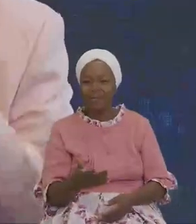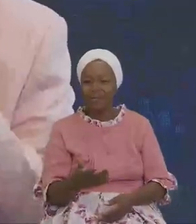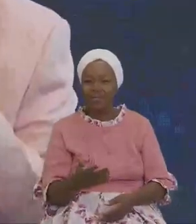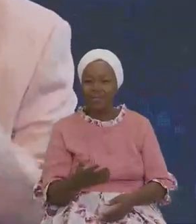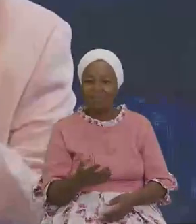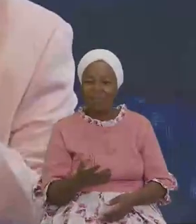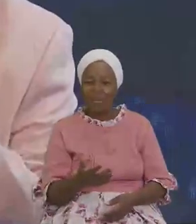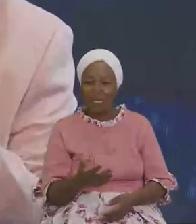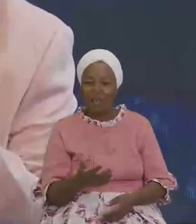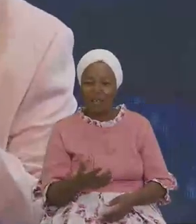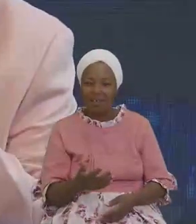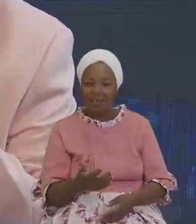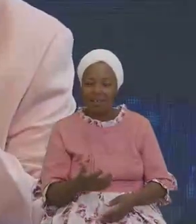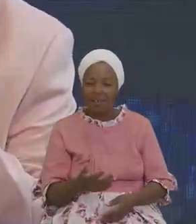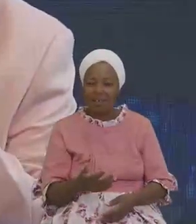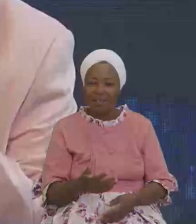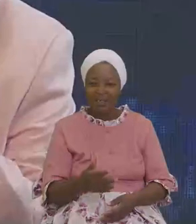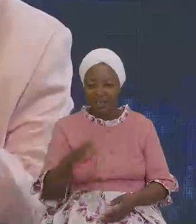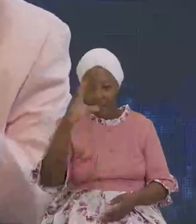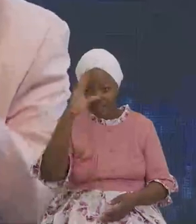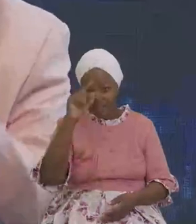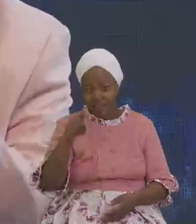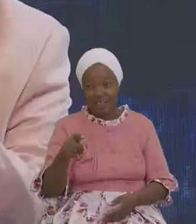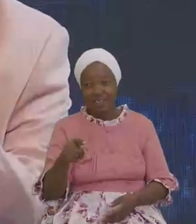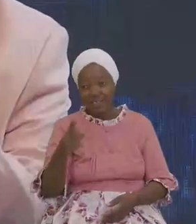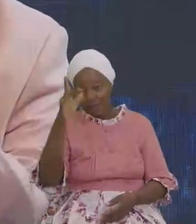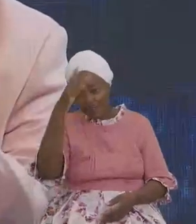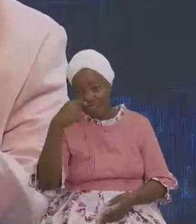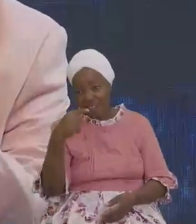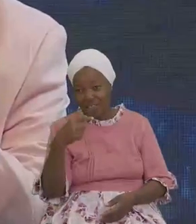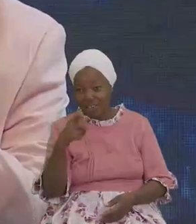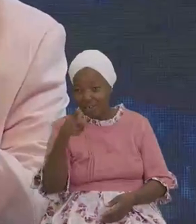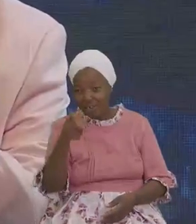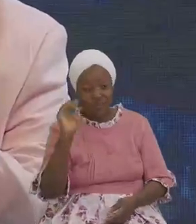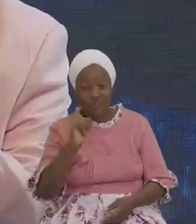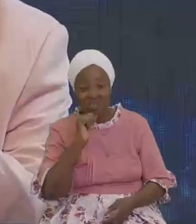les objets, tout est là-bas. Mon père a dit,